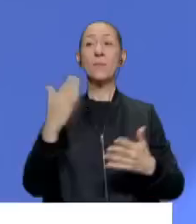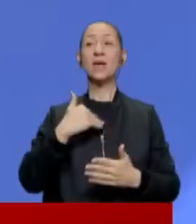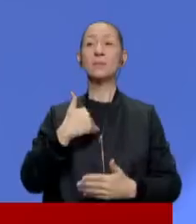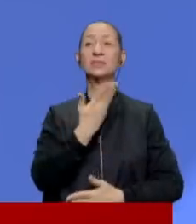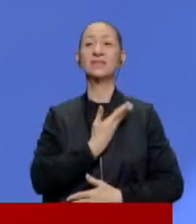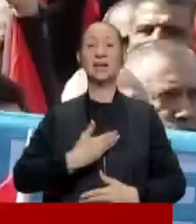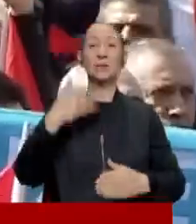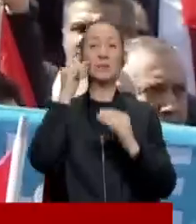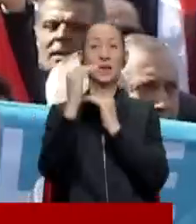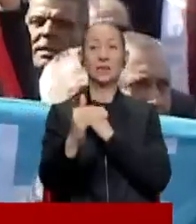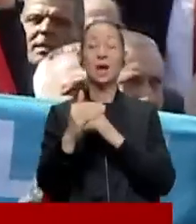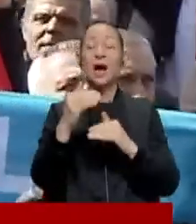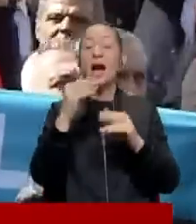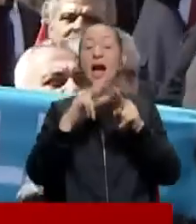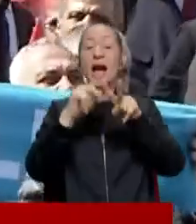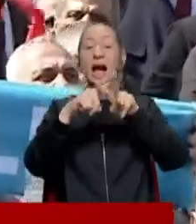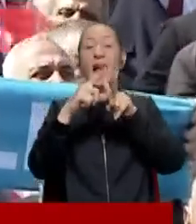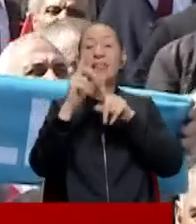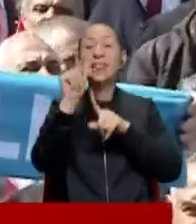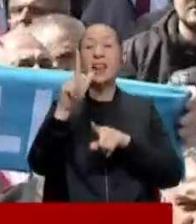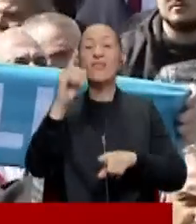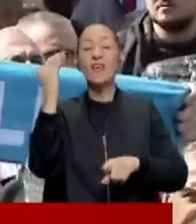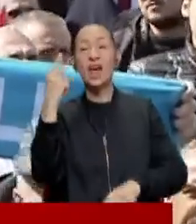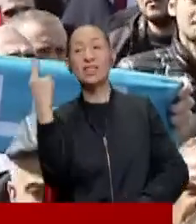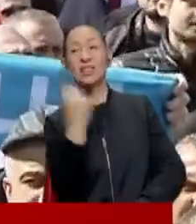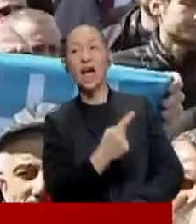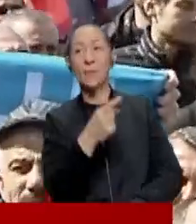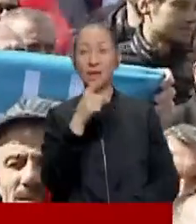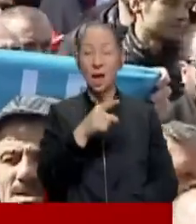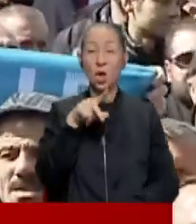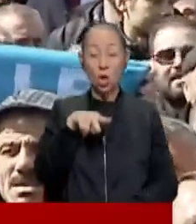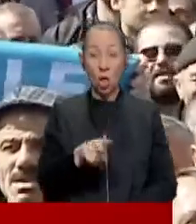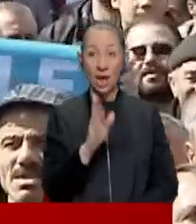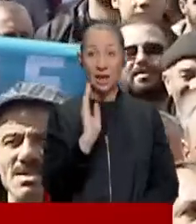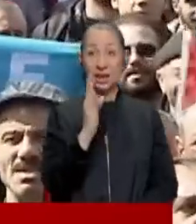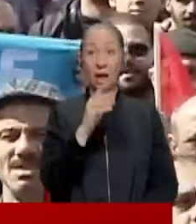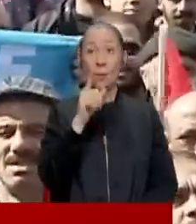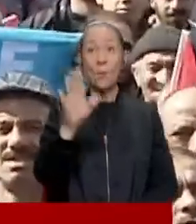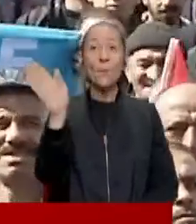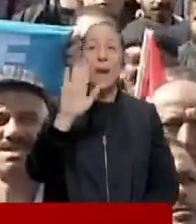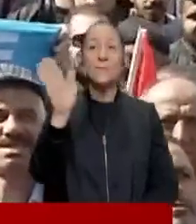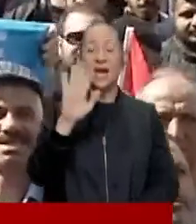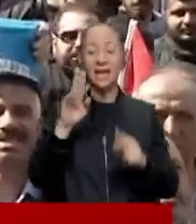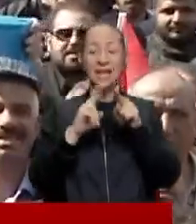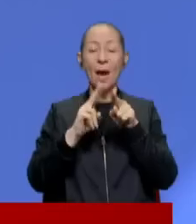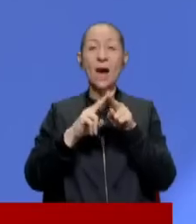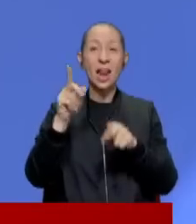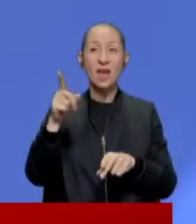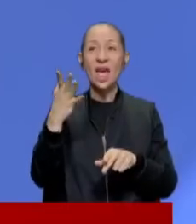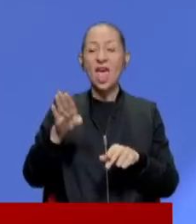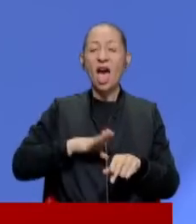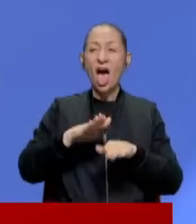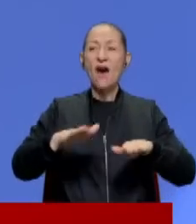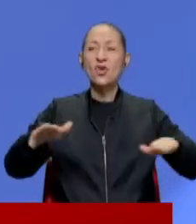sevgili milletim kandilden verilen talimatlarla yola giden bu bay bay Kemale ve onun